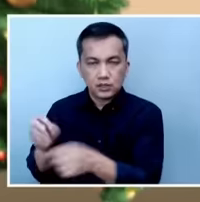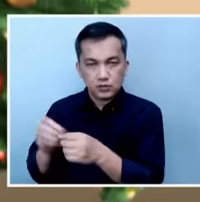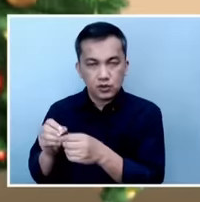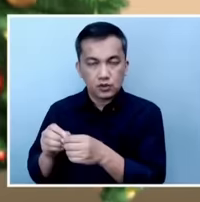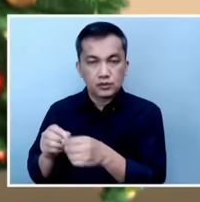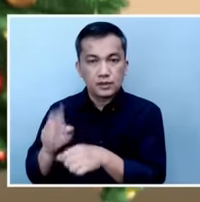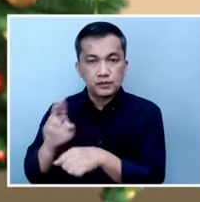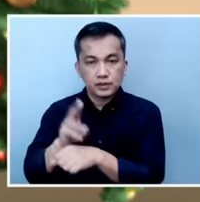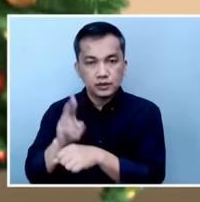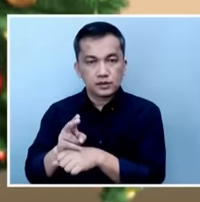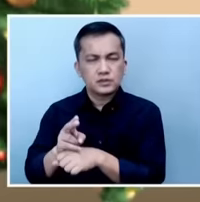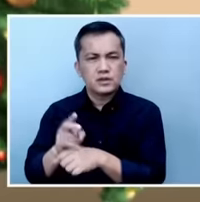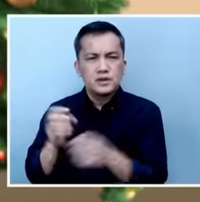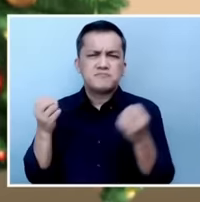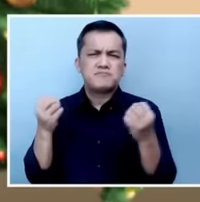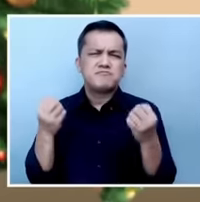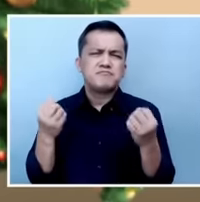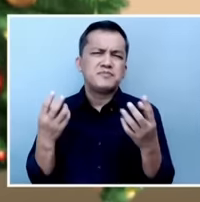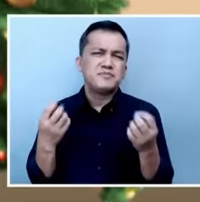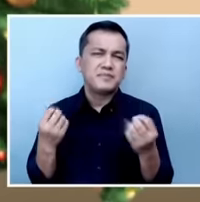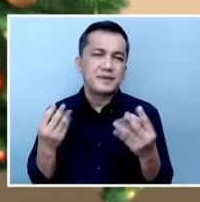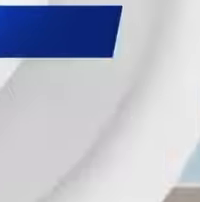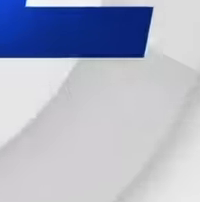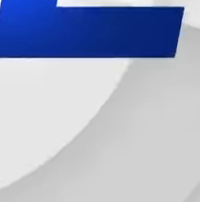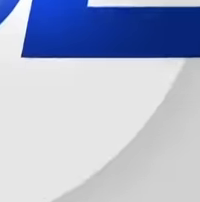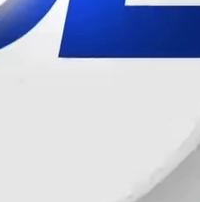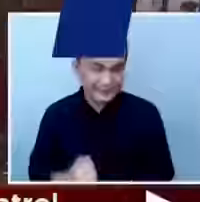ito ng mas maraming taon.